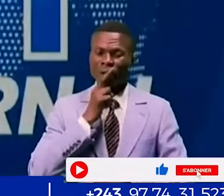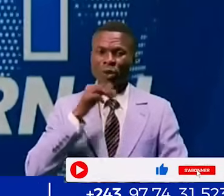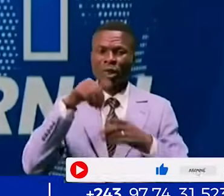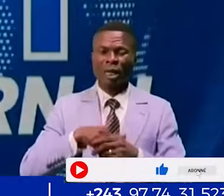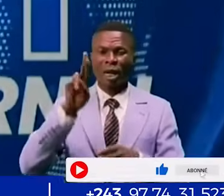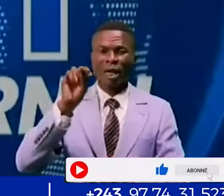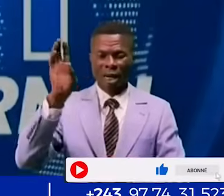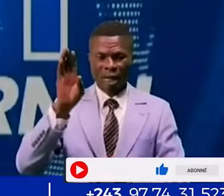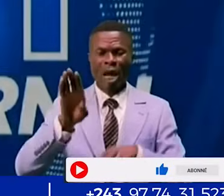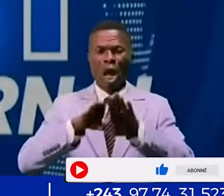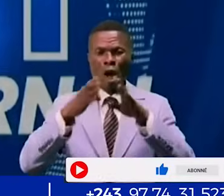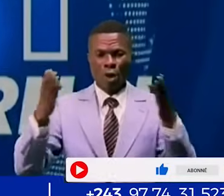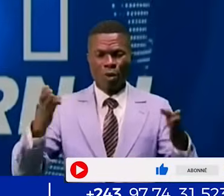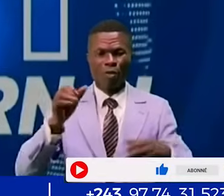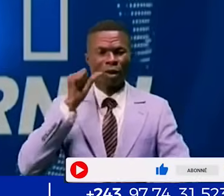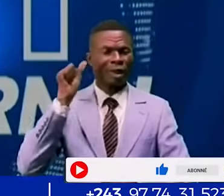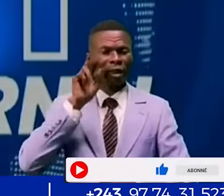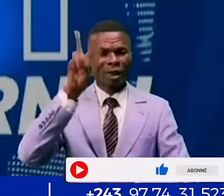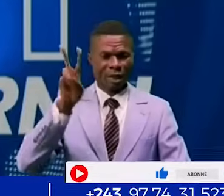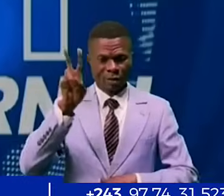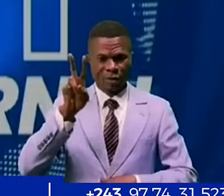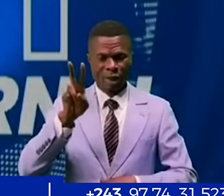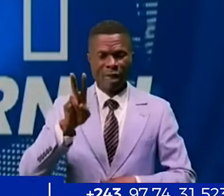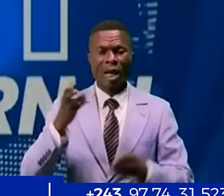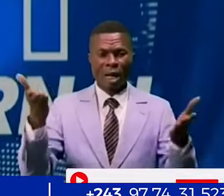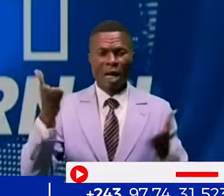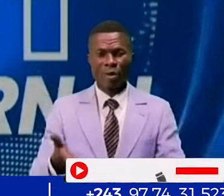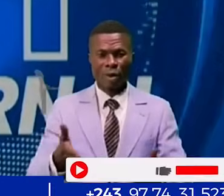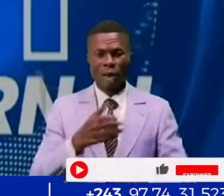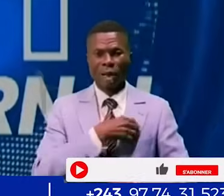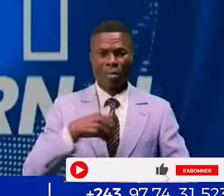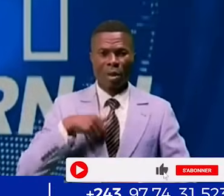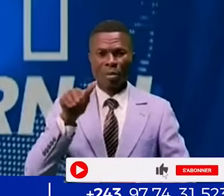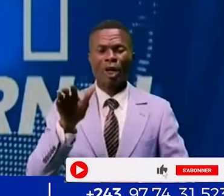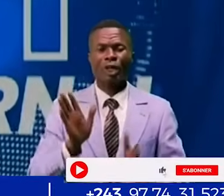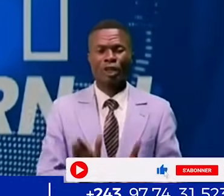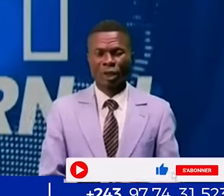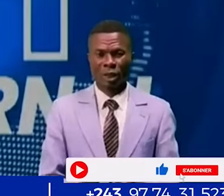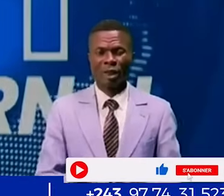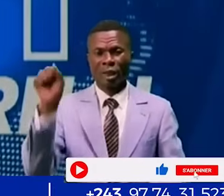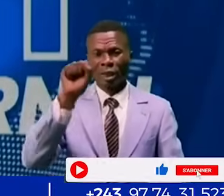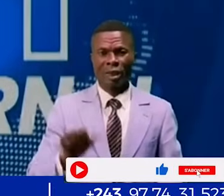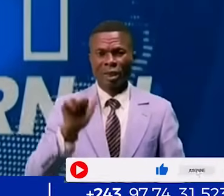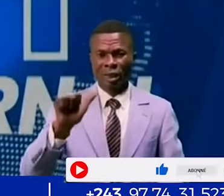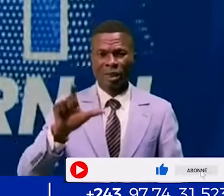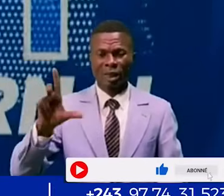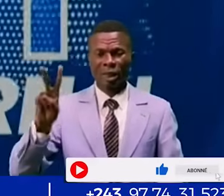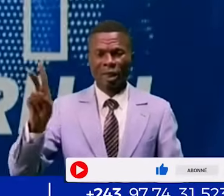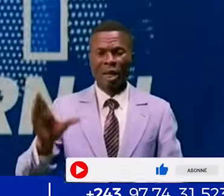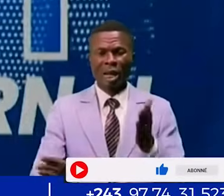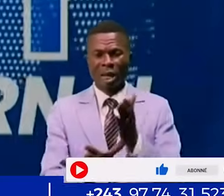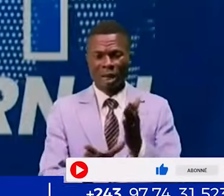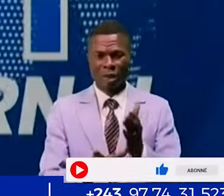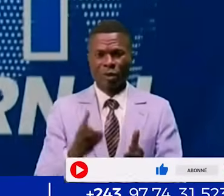ouvert ses portes ce vendredi dans l'enceinte de la RTNC en présence de la directrice générale Sylvie Elengue et de son adjoint